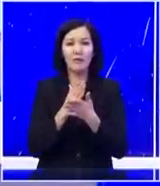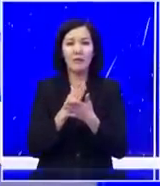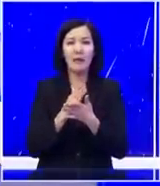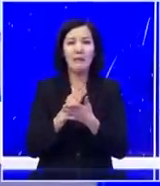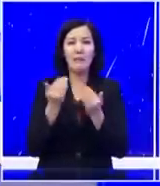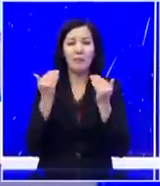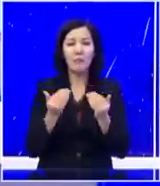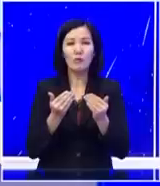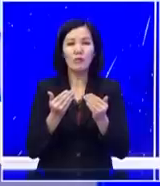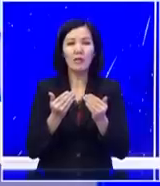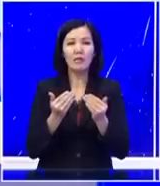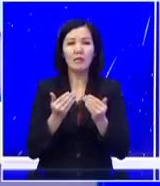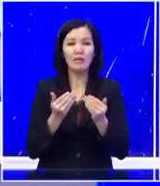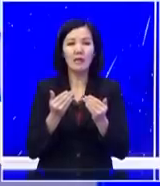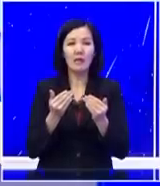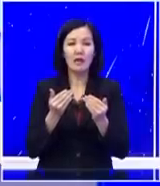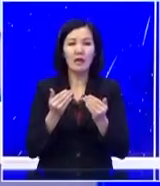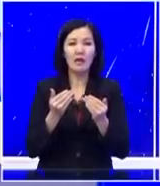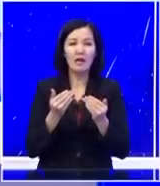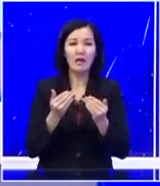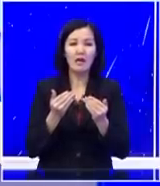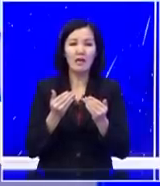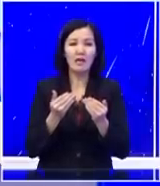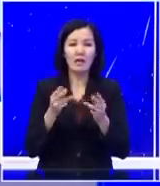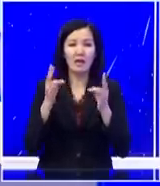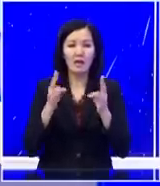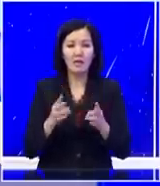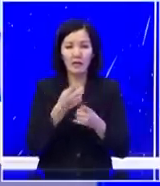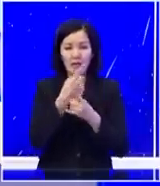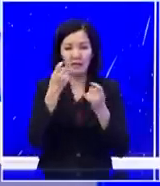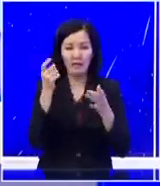Қайғайсымызда бүгін қаралы хабарды естіп, сене алмай отырмыз, деп жазды.